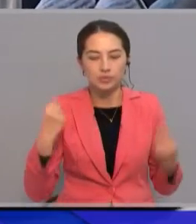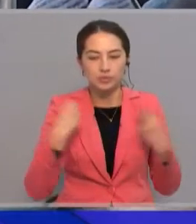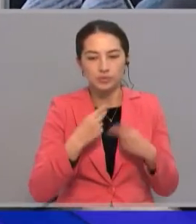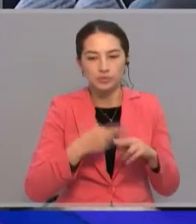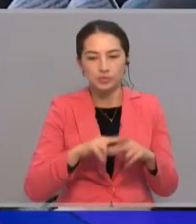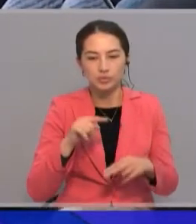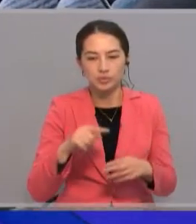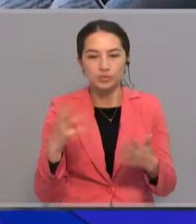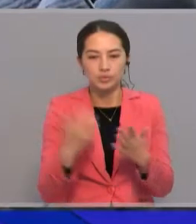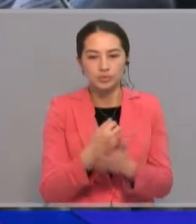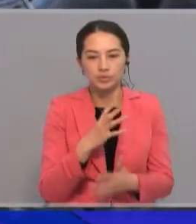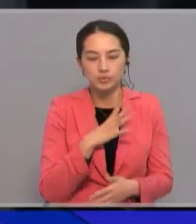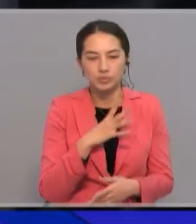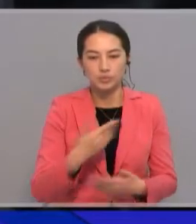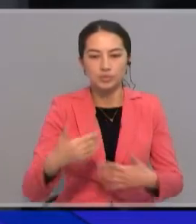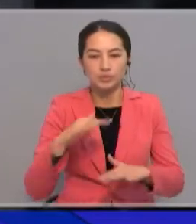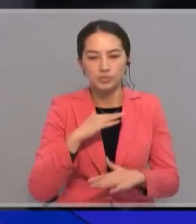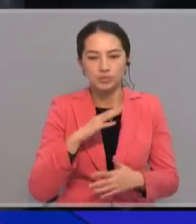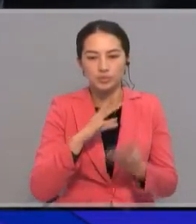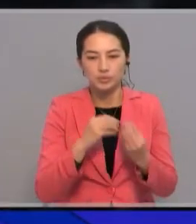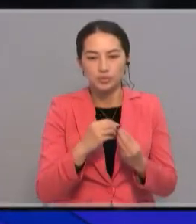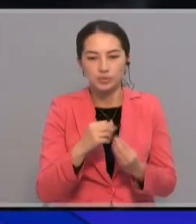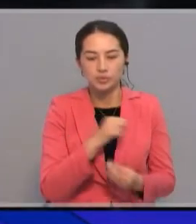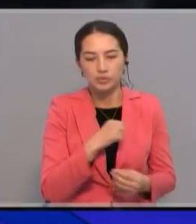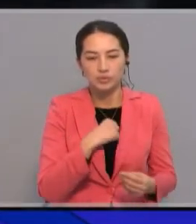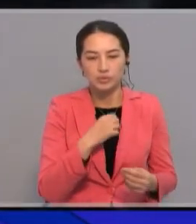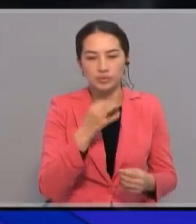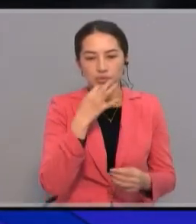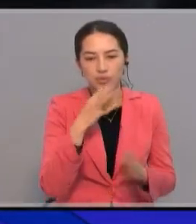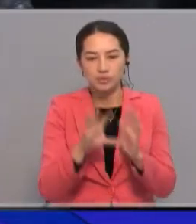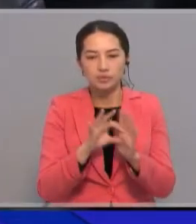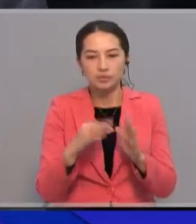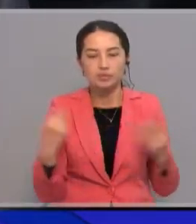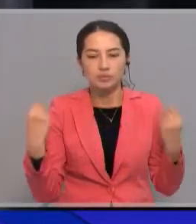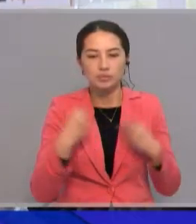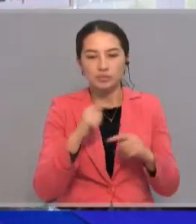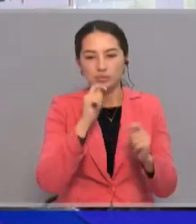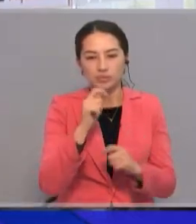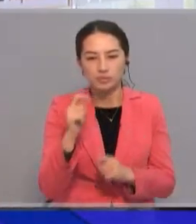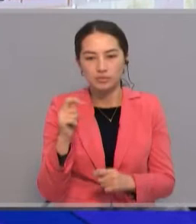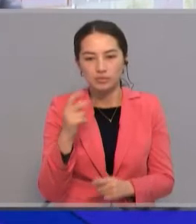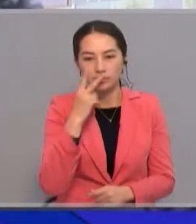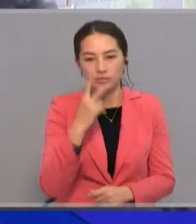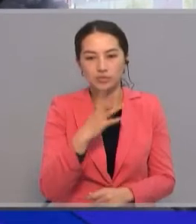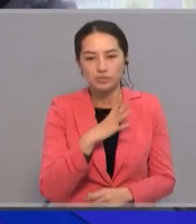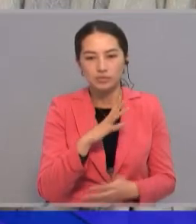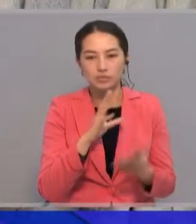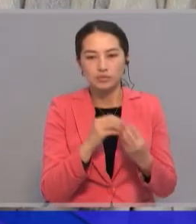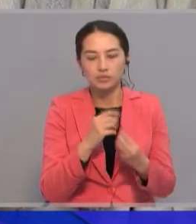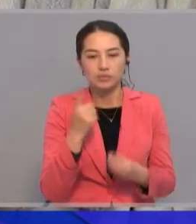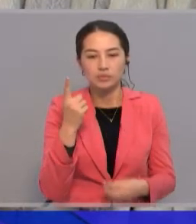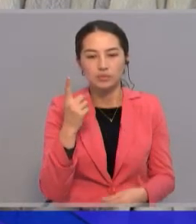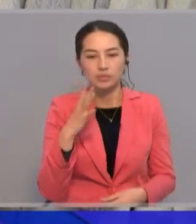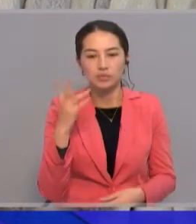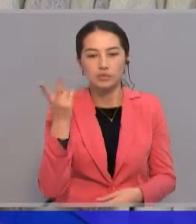көрмеден тапты. Сатушылар берген кеңес өз таңдауымен ұштасып, тіпті жақындарына да сыйлықтар қарастырып жүр. Сөйтіп бір емес